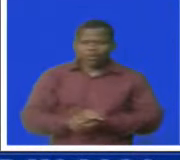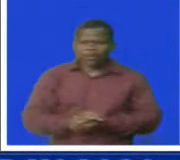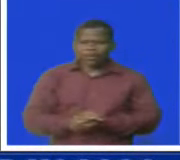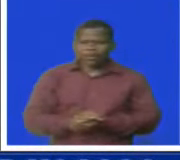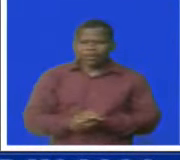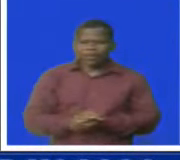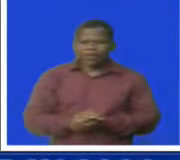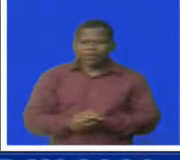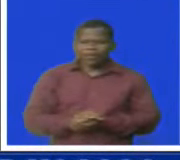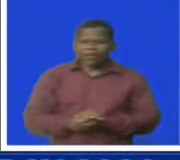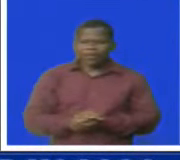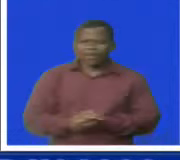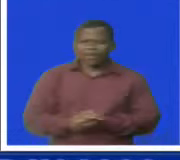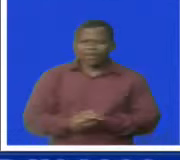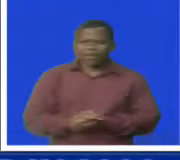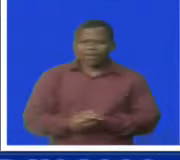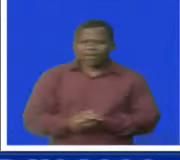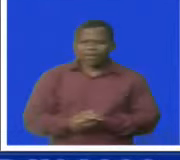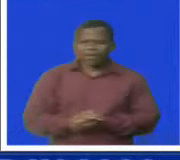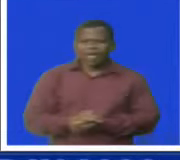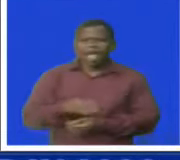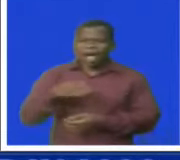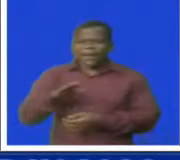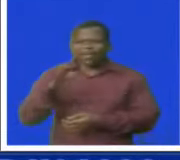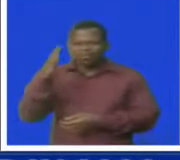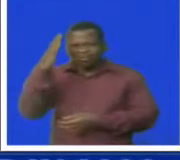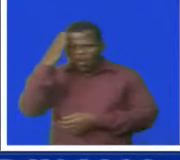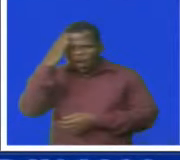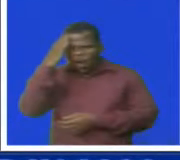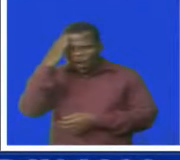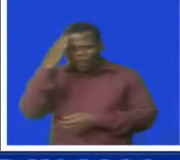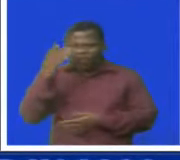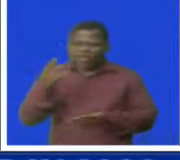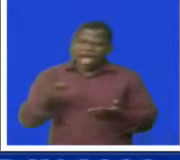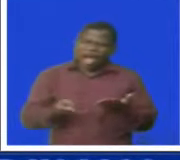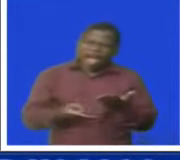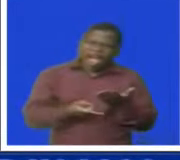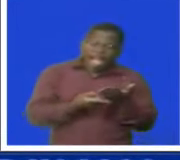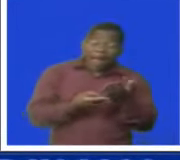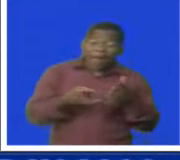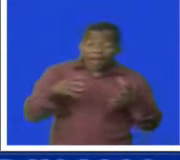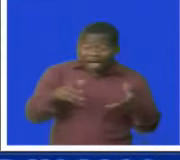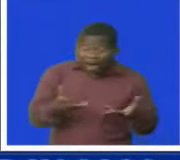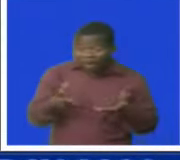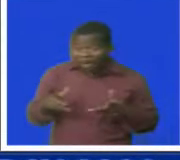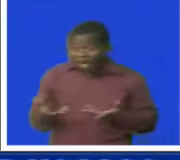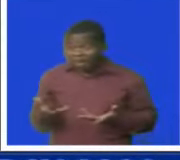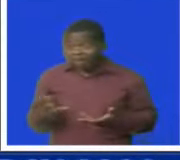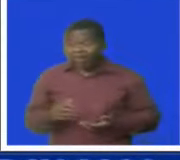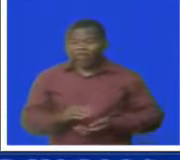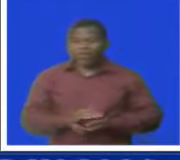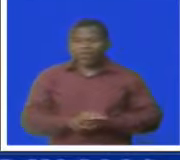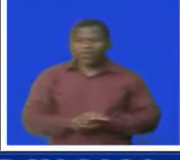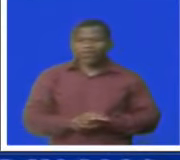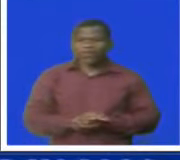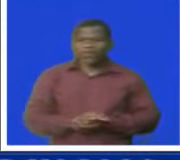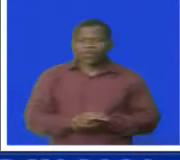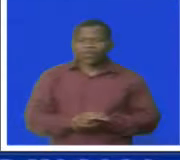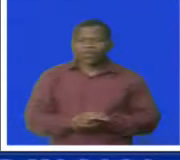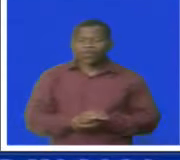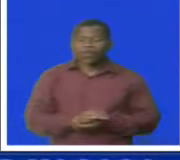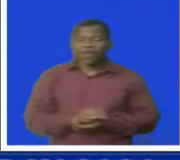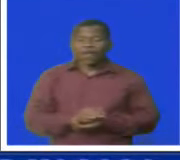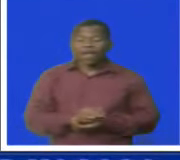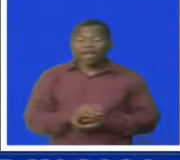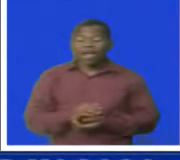wathi kahle ukuthi udaba sita njani nalabo bantu. Umphathi welihhovisi lamhlabuhlangene letela ubalo